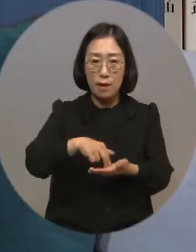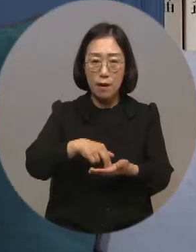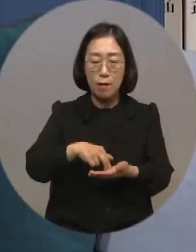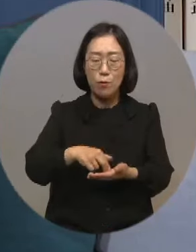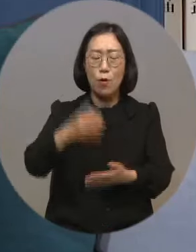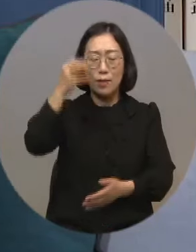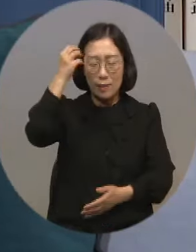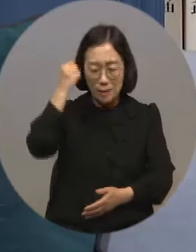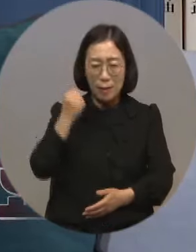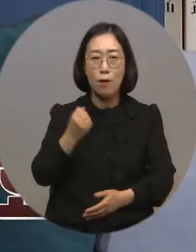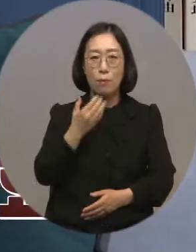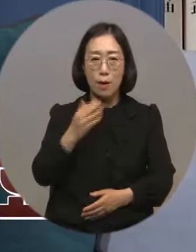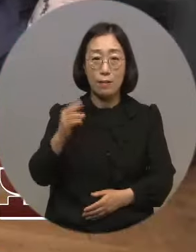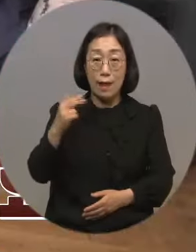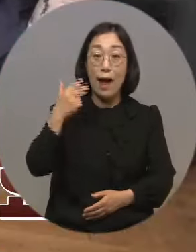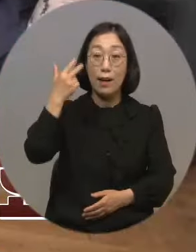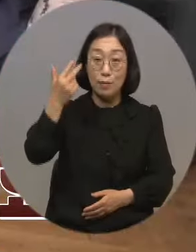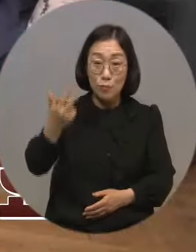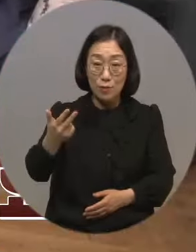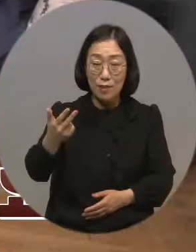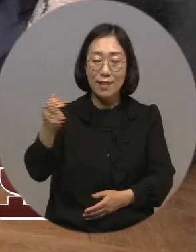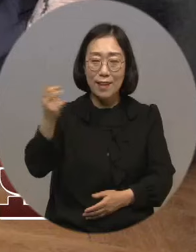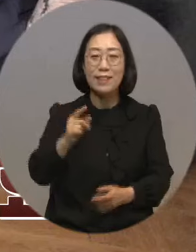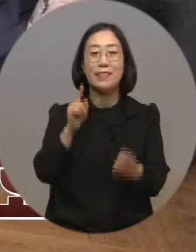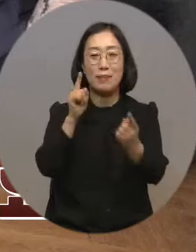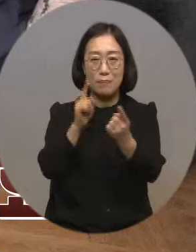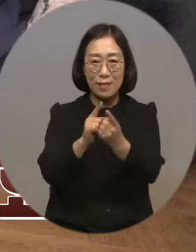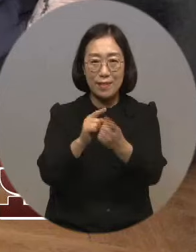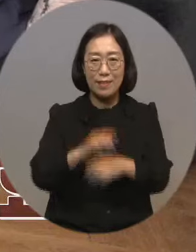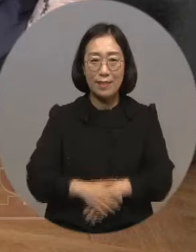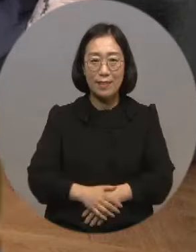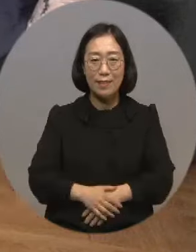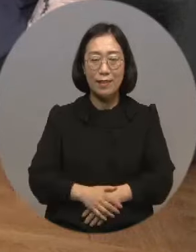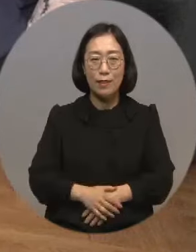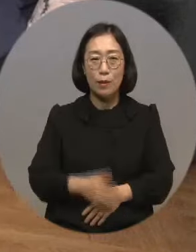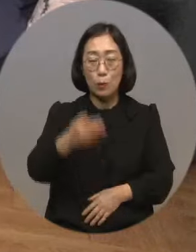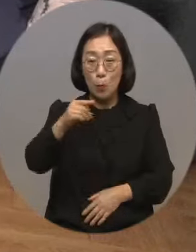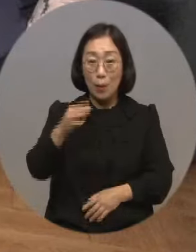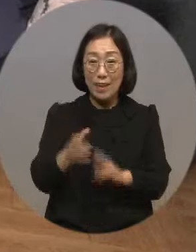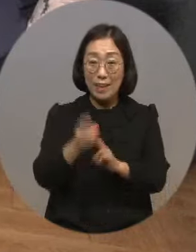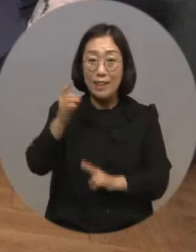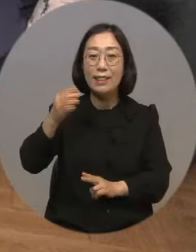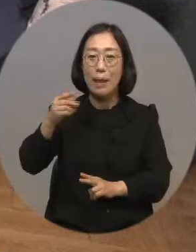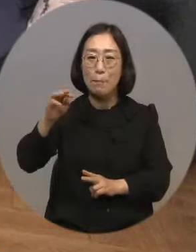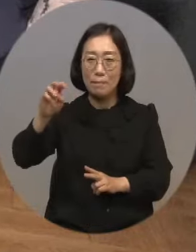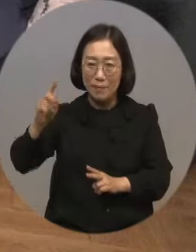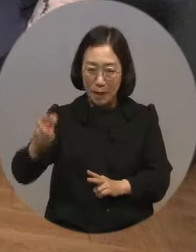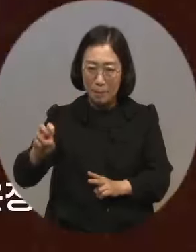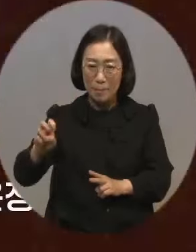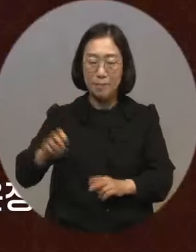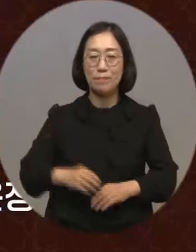같습니다. 저는 다음 시간에 또 여러분 찾아뵙도록 하겠습니다. 통일 담담.